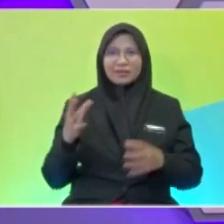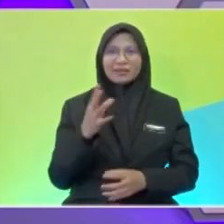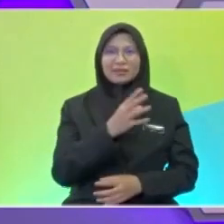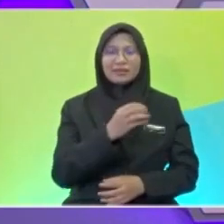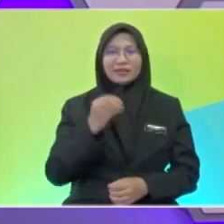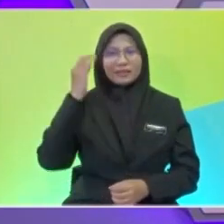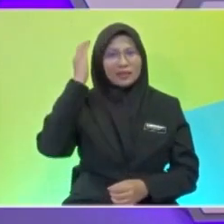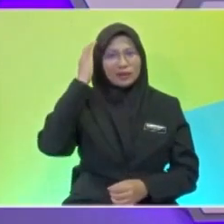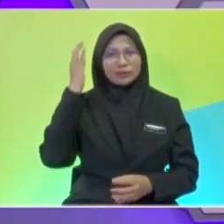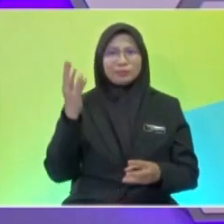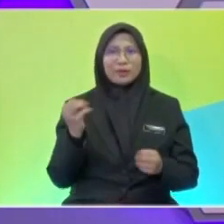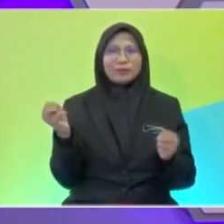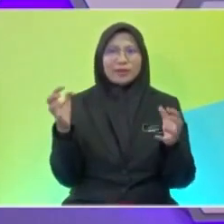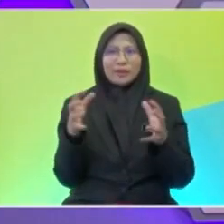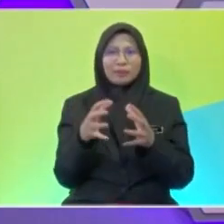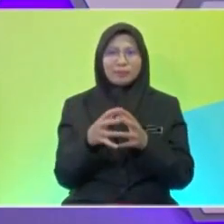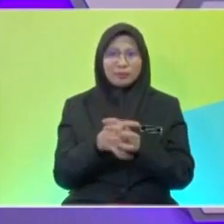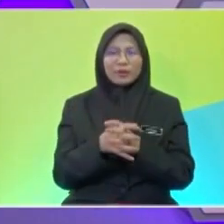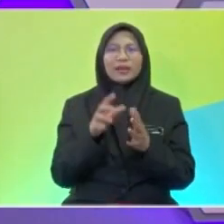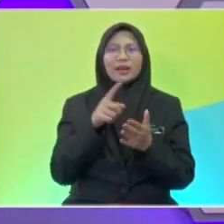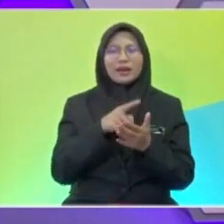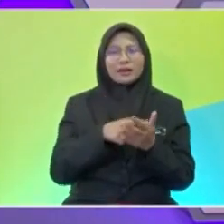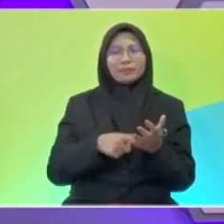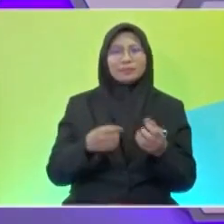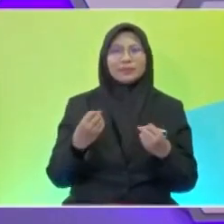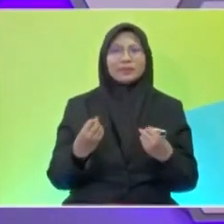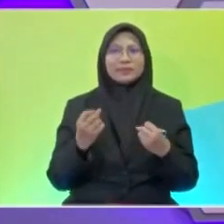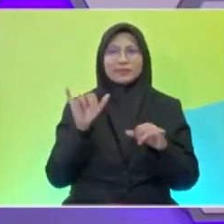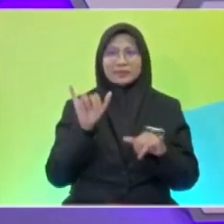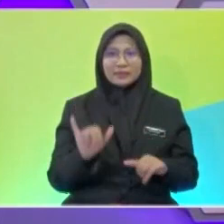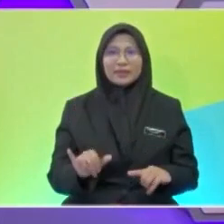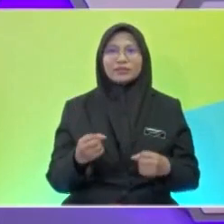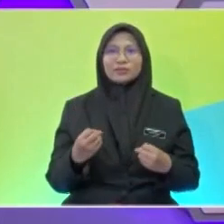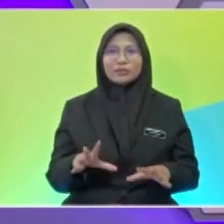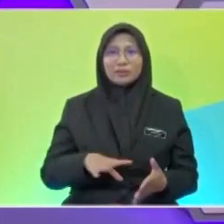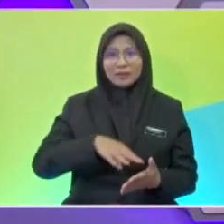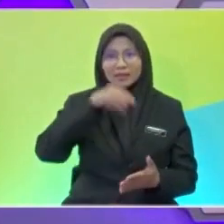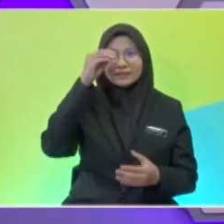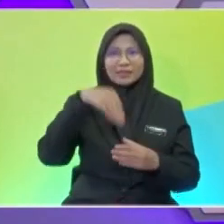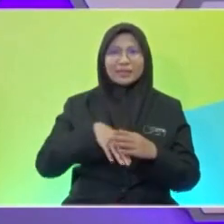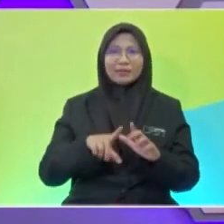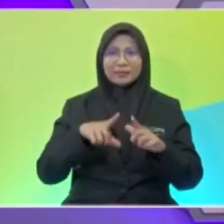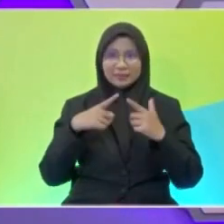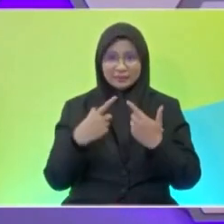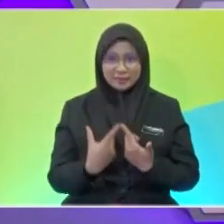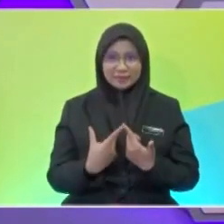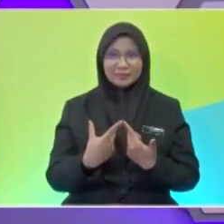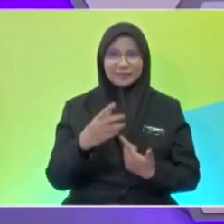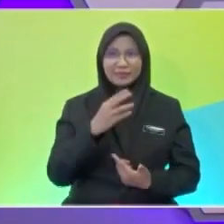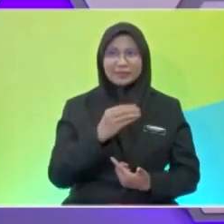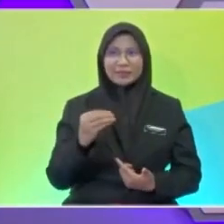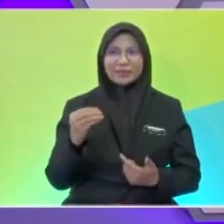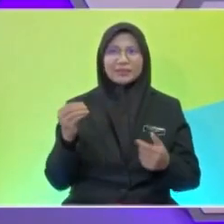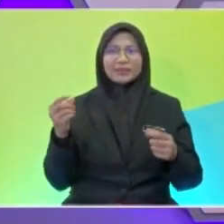dengan elemen isu semester ya contohlah Amali ataupun langkah kerja dijalankan di dalam bikin ya dan bagaimana